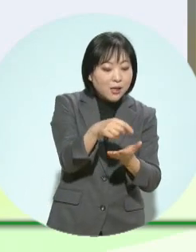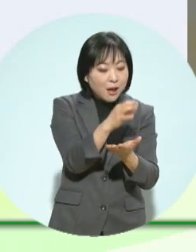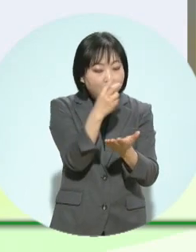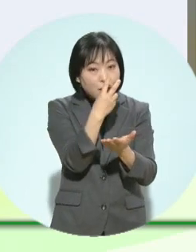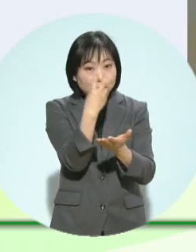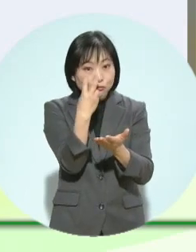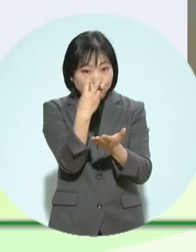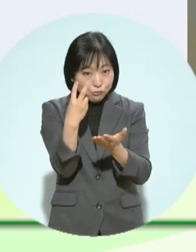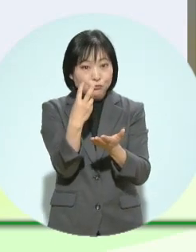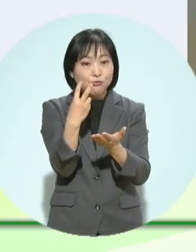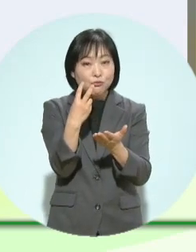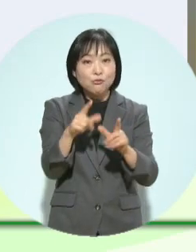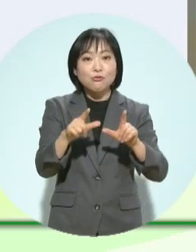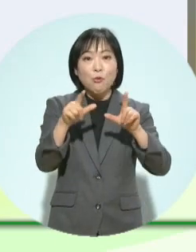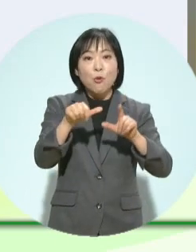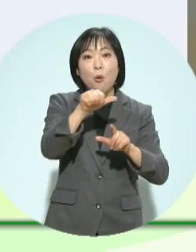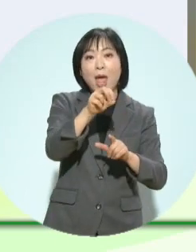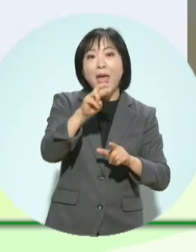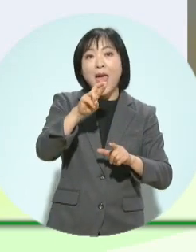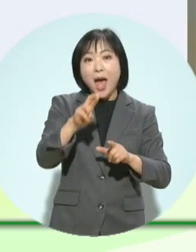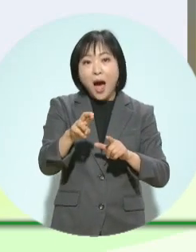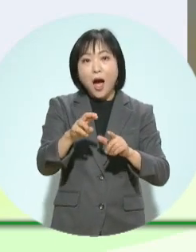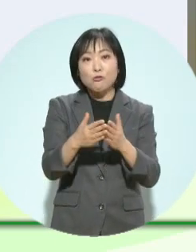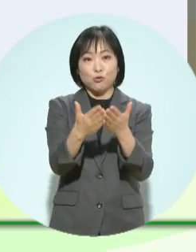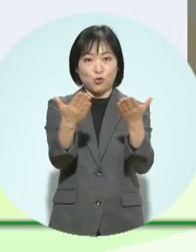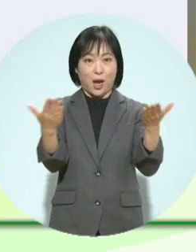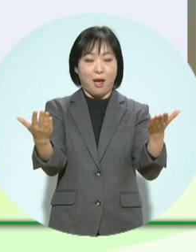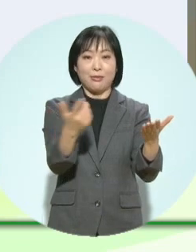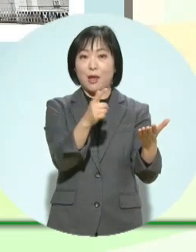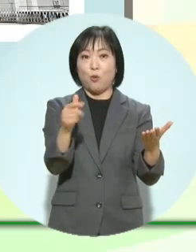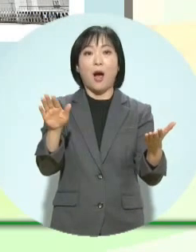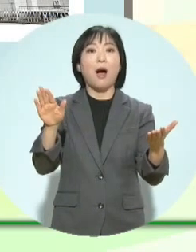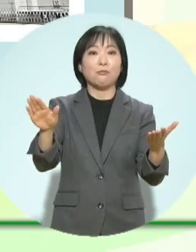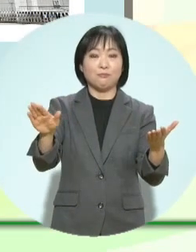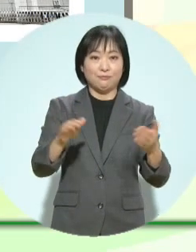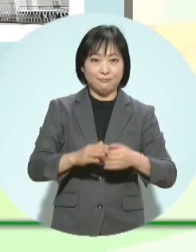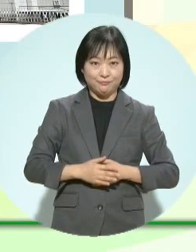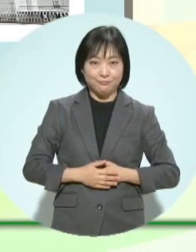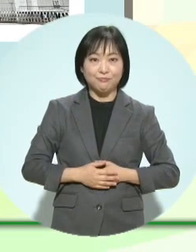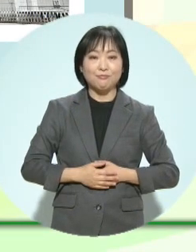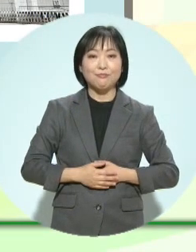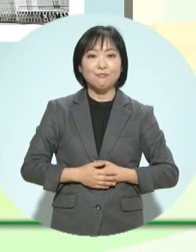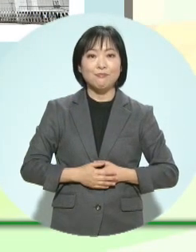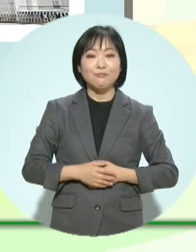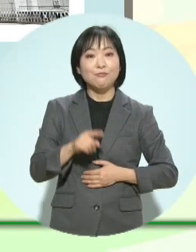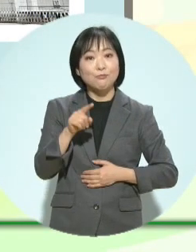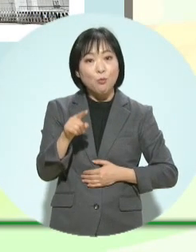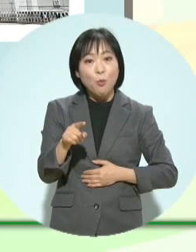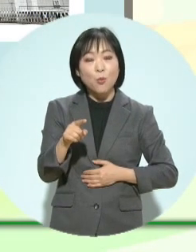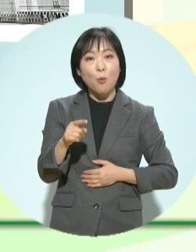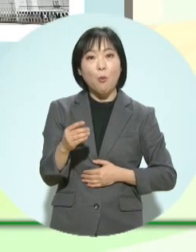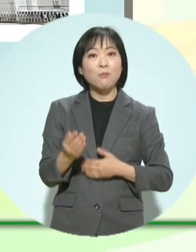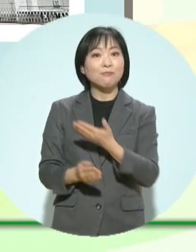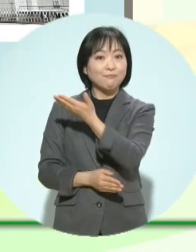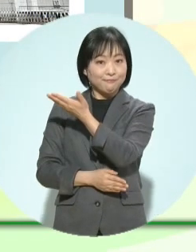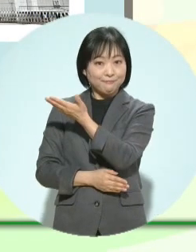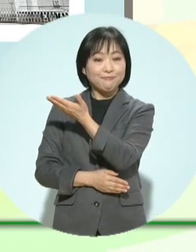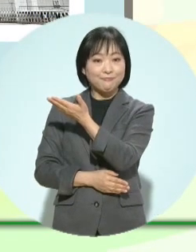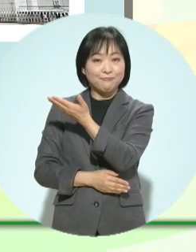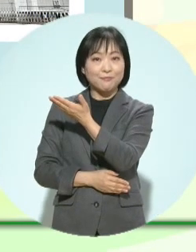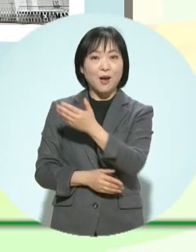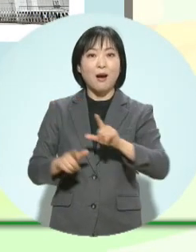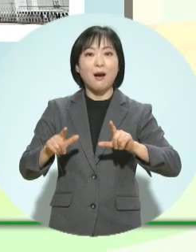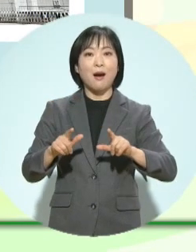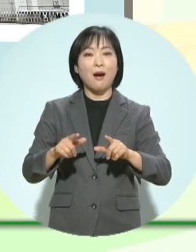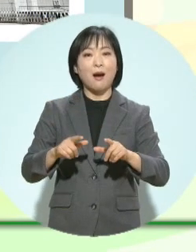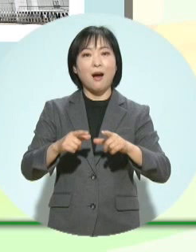き物 AR 図鑑などがあります。東京自然生き物展は 国立